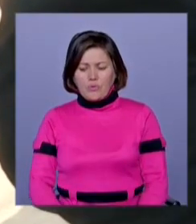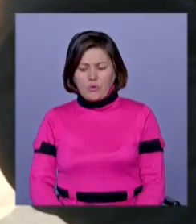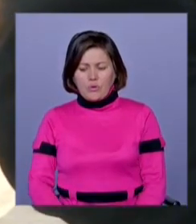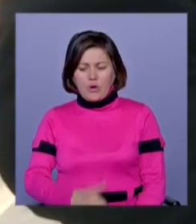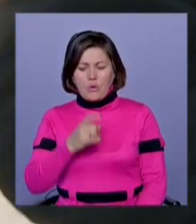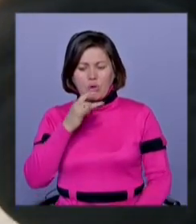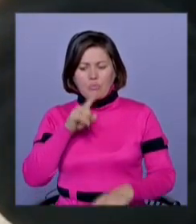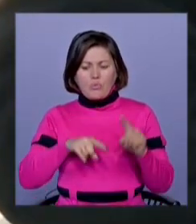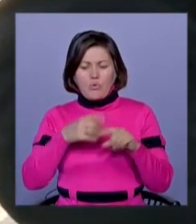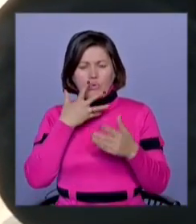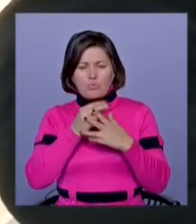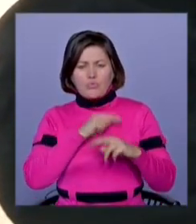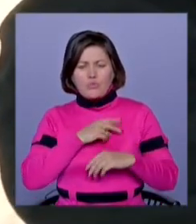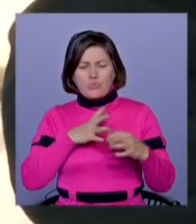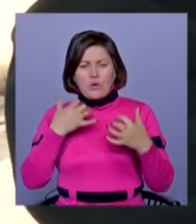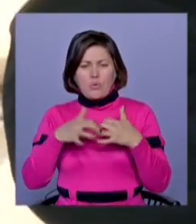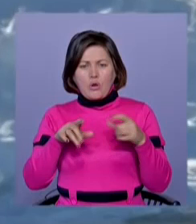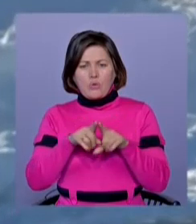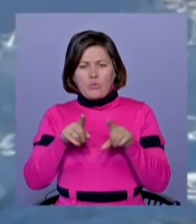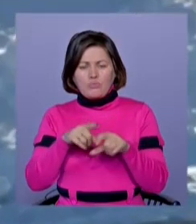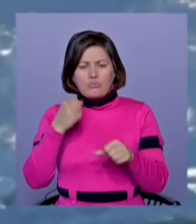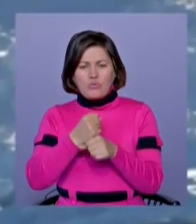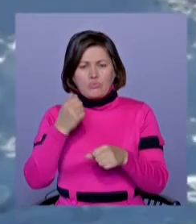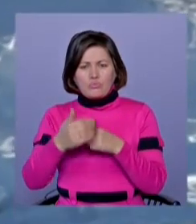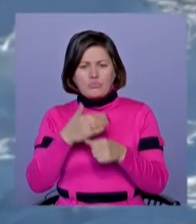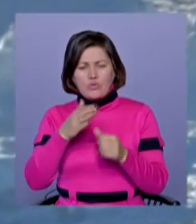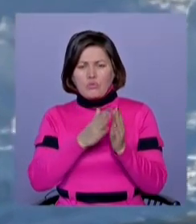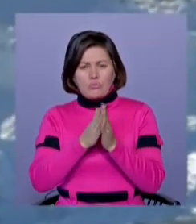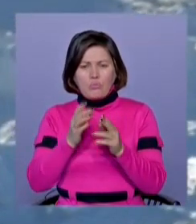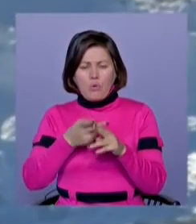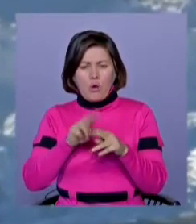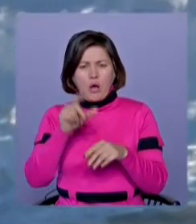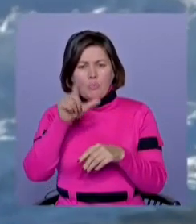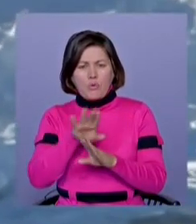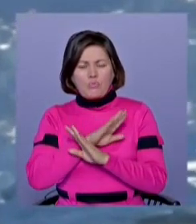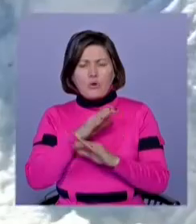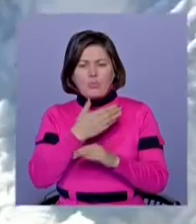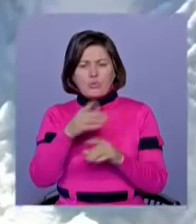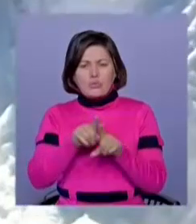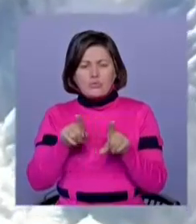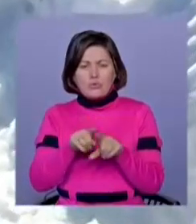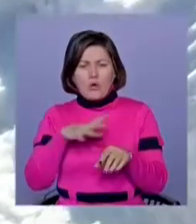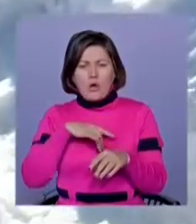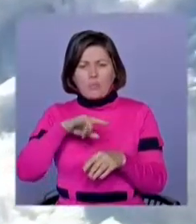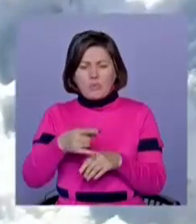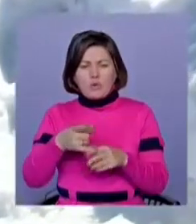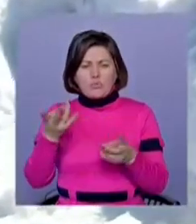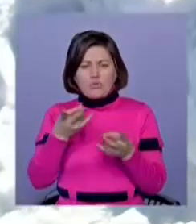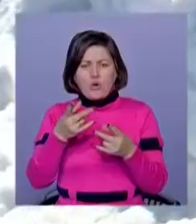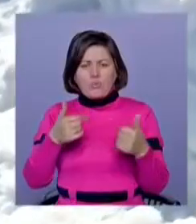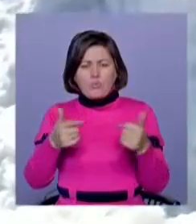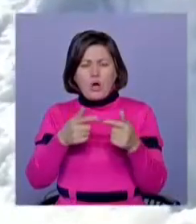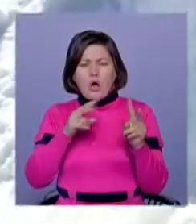Аружанның жақындары өз жұмысына салғырттық танытқандарды қатаң жазалауын сұрайды. Ал адам ажалына айналған мұндай құдықтардың бетін тиісті